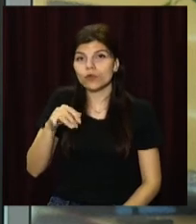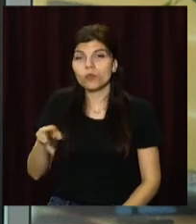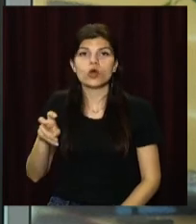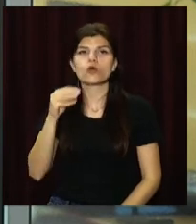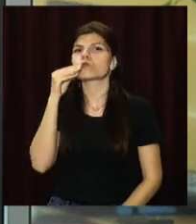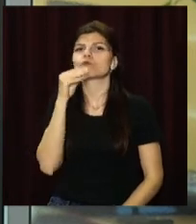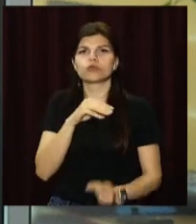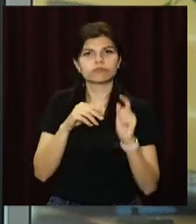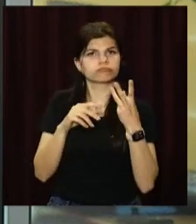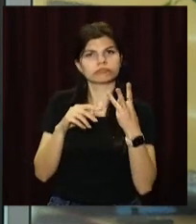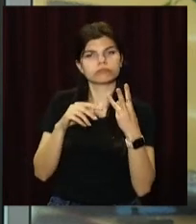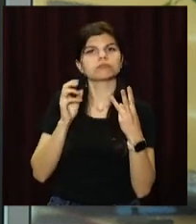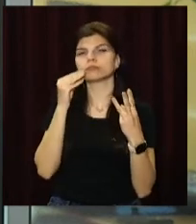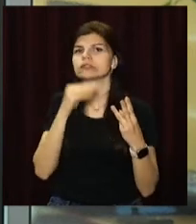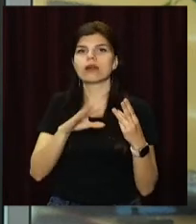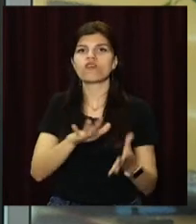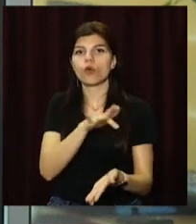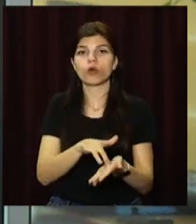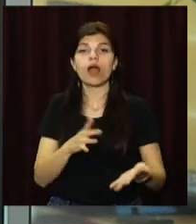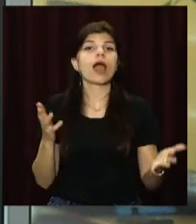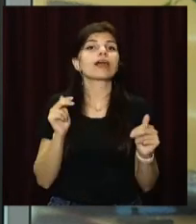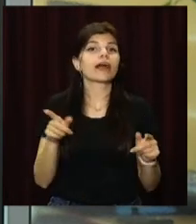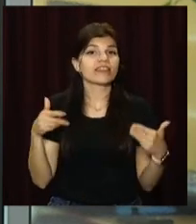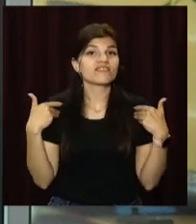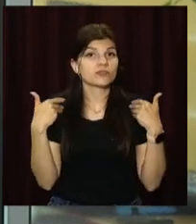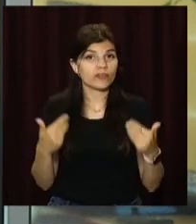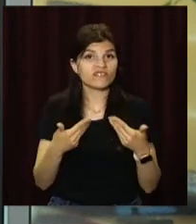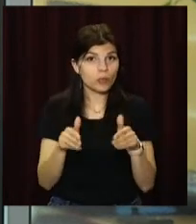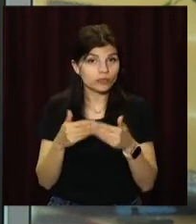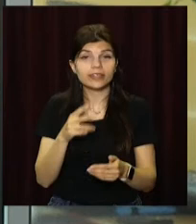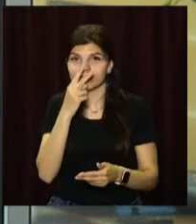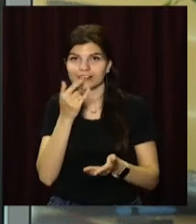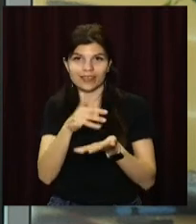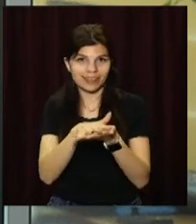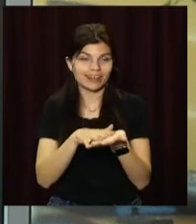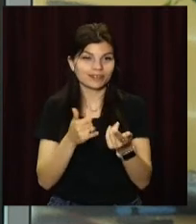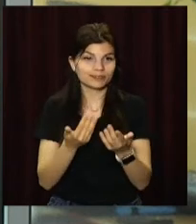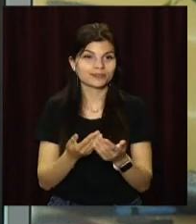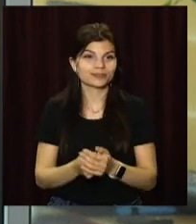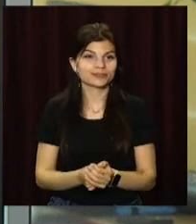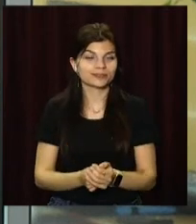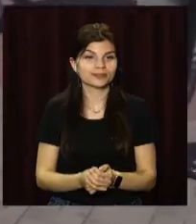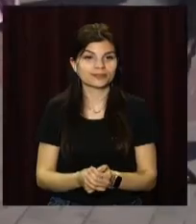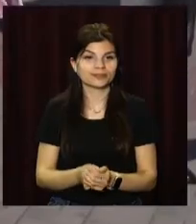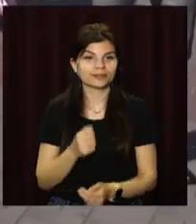найкращих освітніх закладів міста. Як там вітали випускників – дивіться далі у сюжеті.